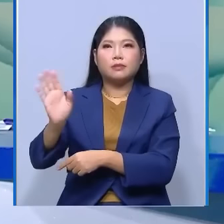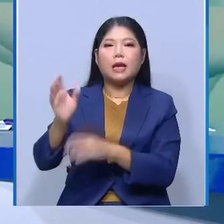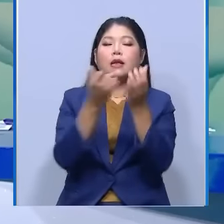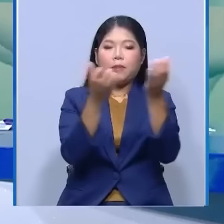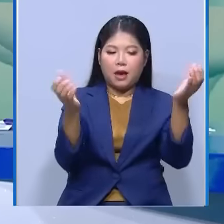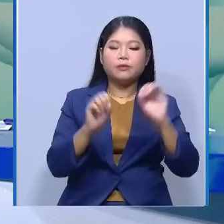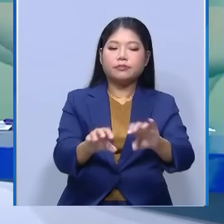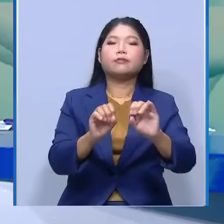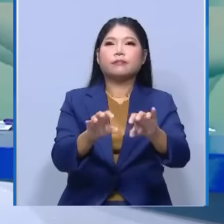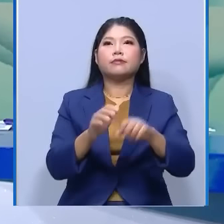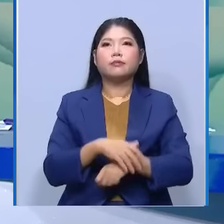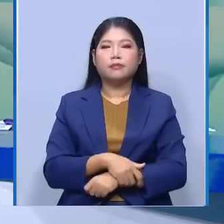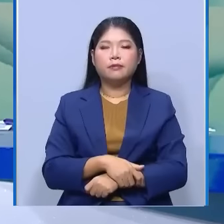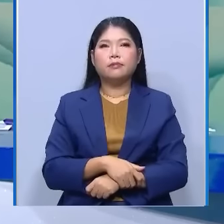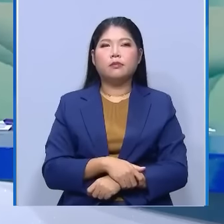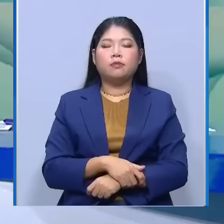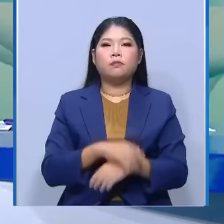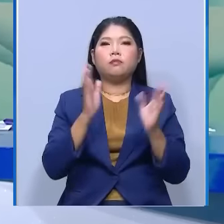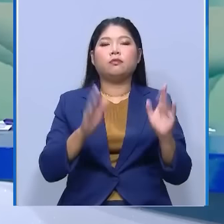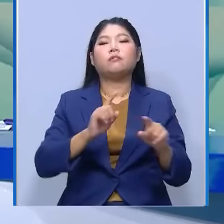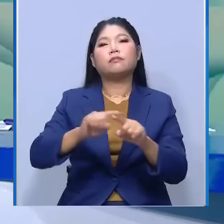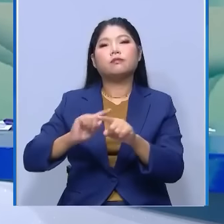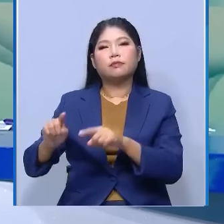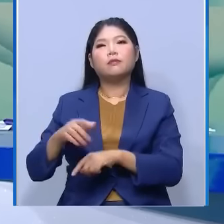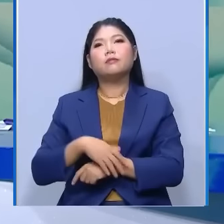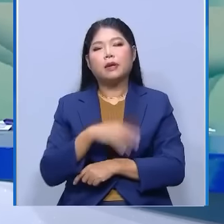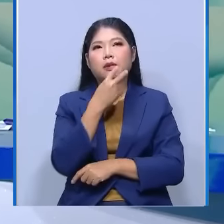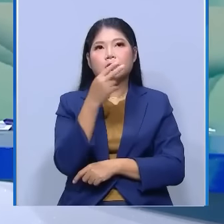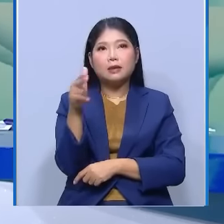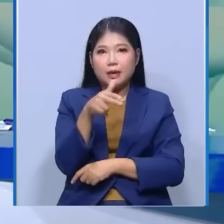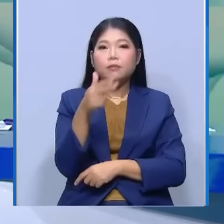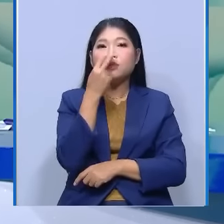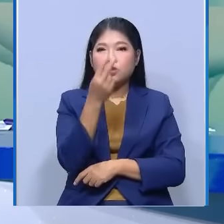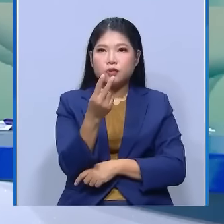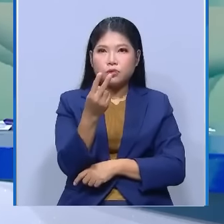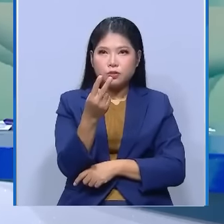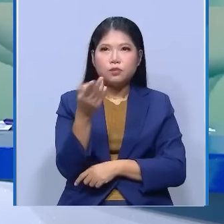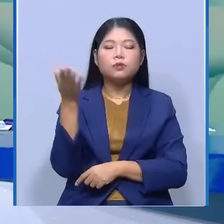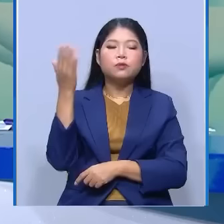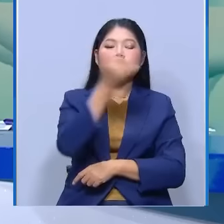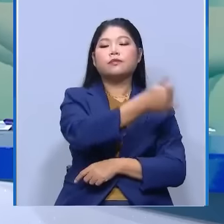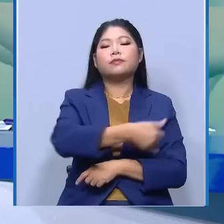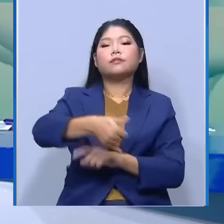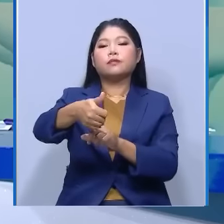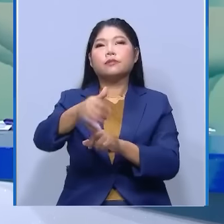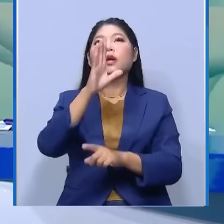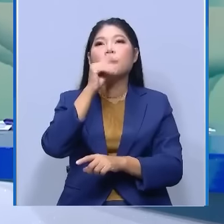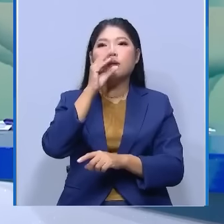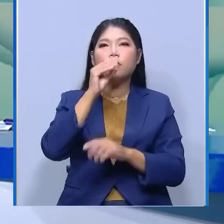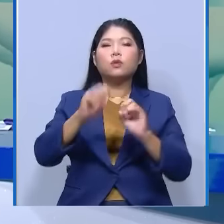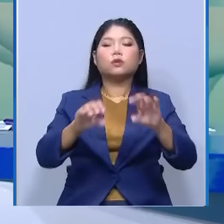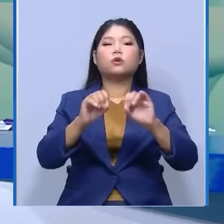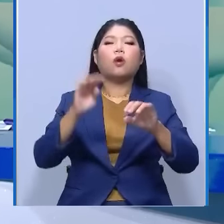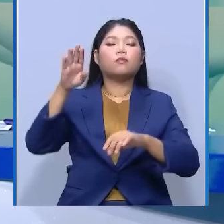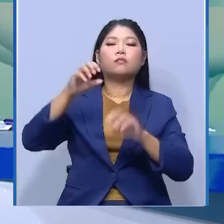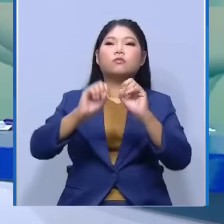ค่ะคุณผู้ชมก็หลายๆคนก็ดูคลิปอะเนาะที่ตอนที่ท่านเนี่ยไปพูดให้กับทางดีไอคอนเนี่ยนะ